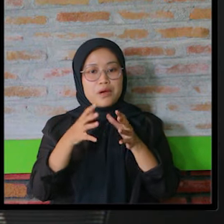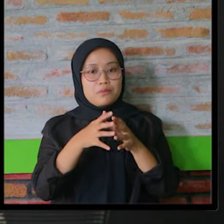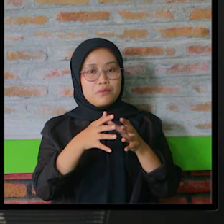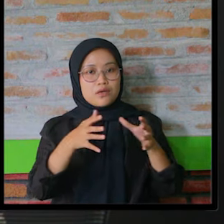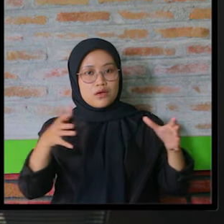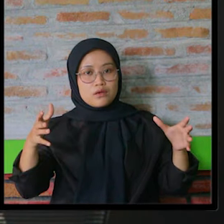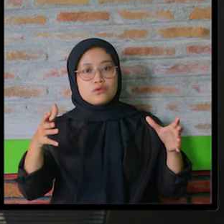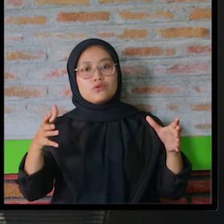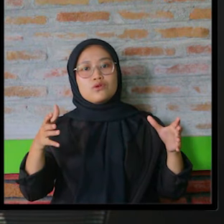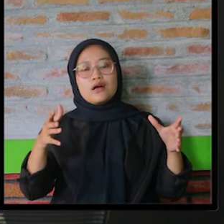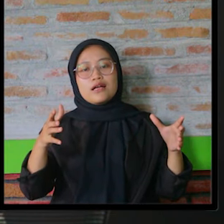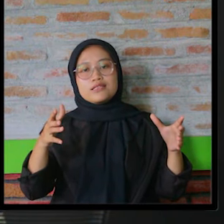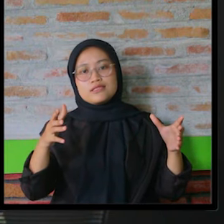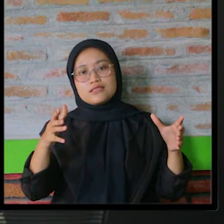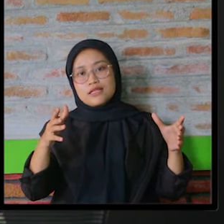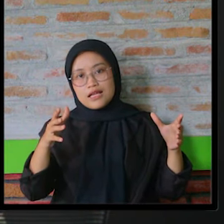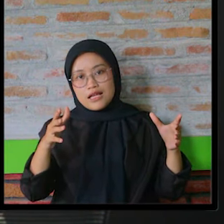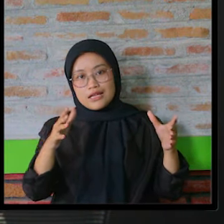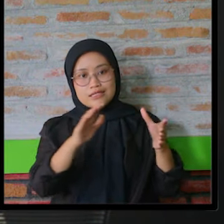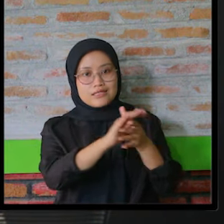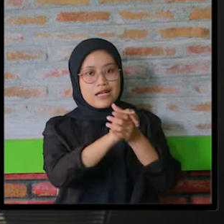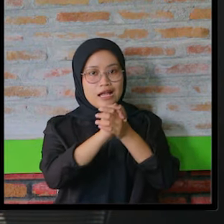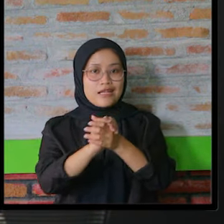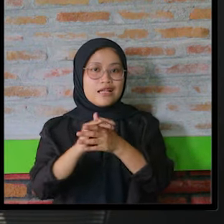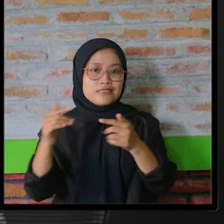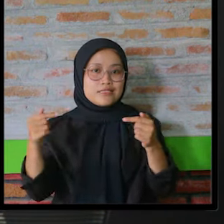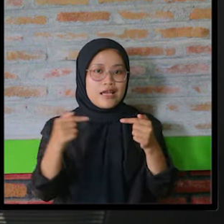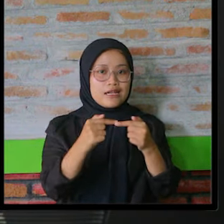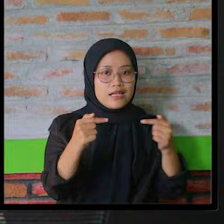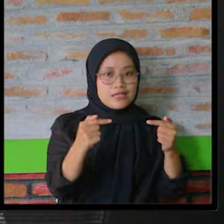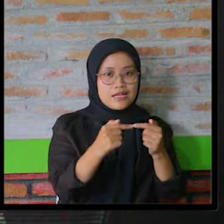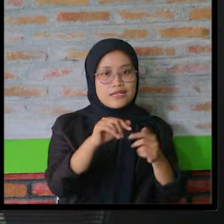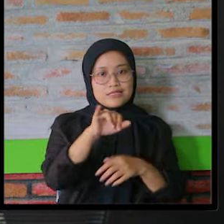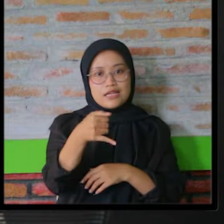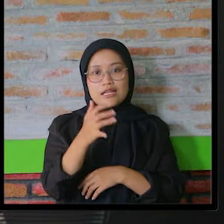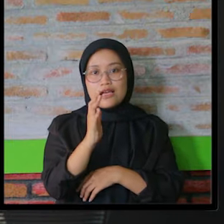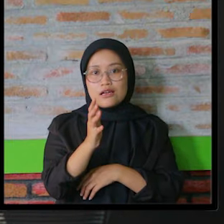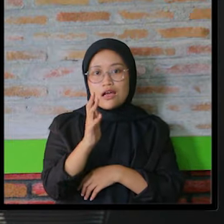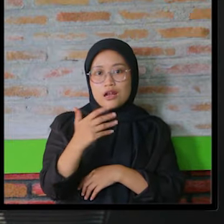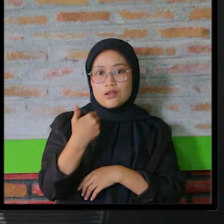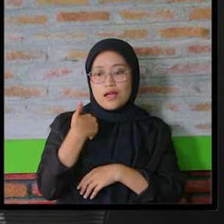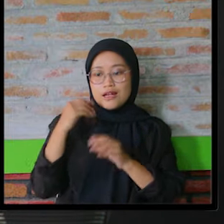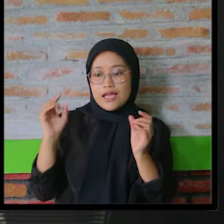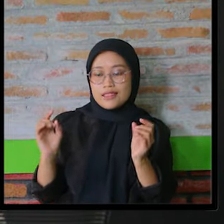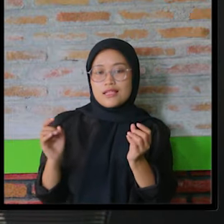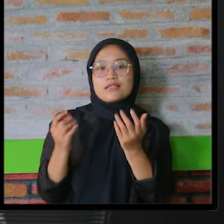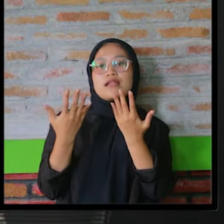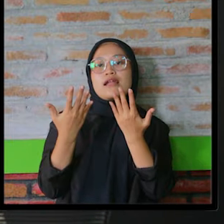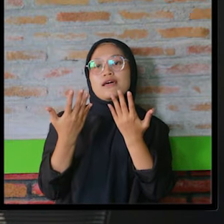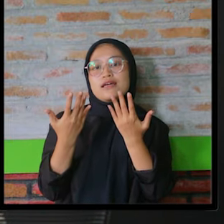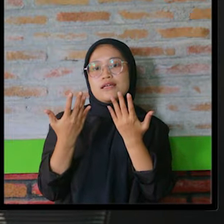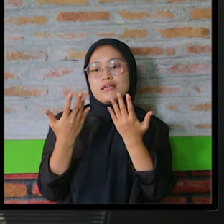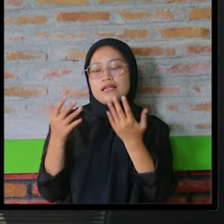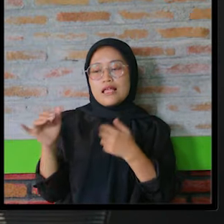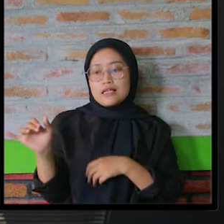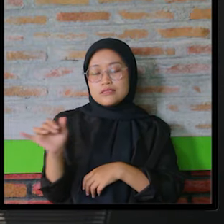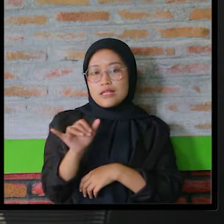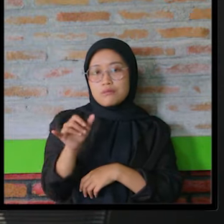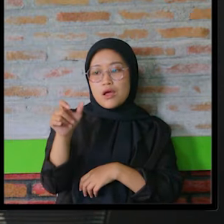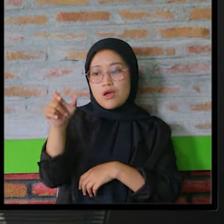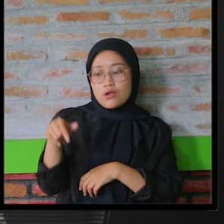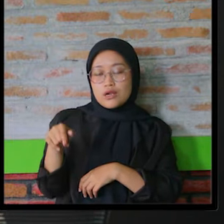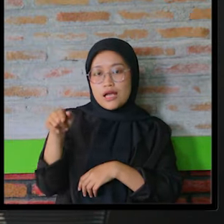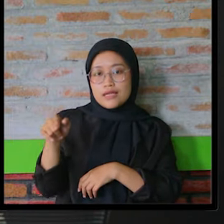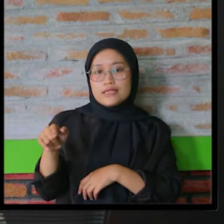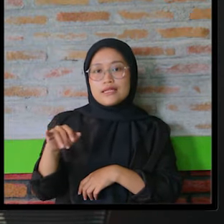memperluas kenalan gitu ya Bu ya kenalan jaringan gitu ya jadi ketika ada hal-hal yang terjadi pada ee dia gitu